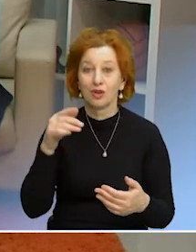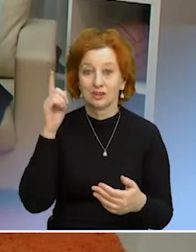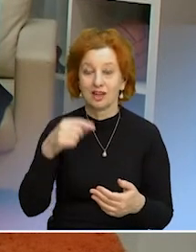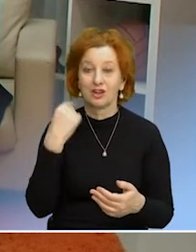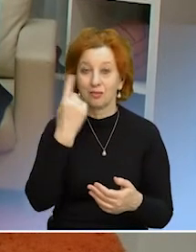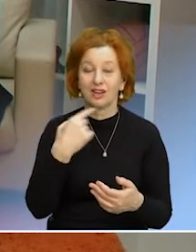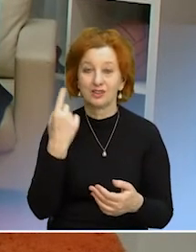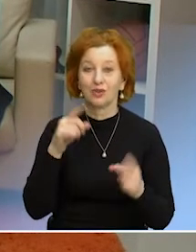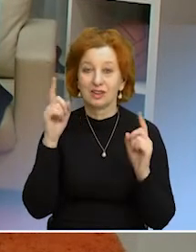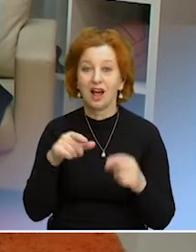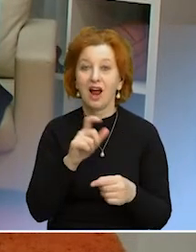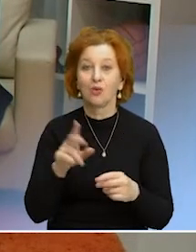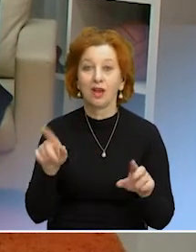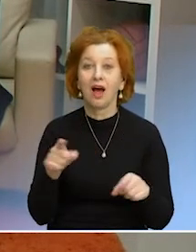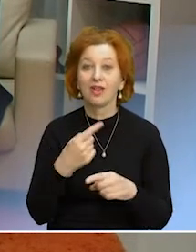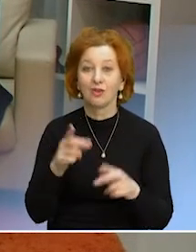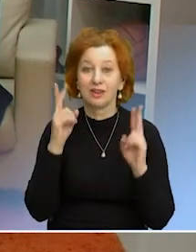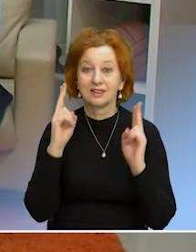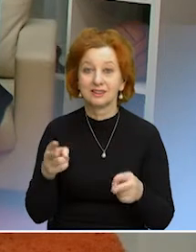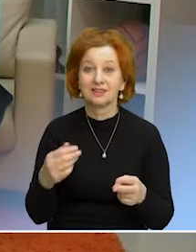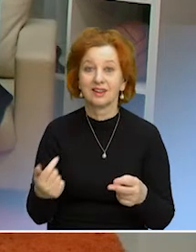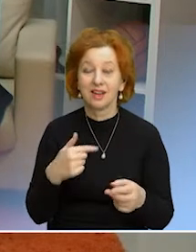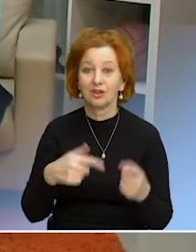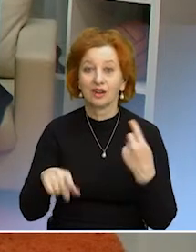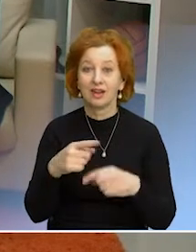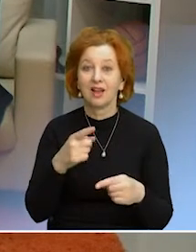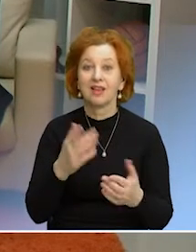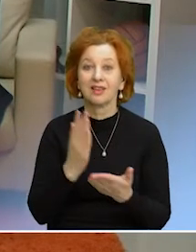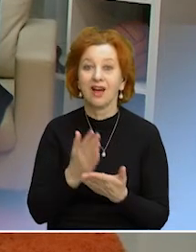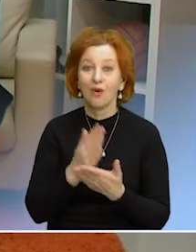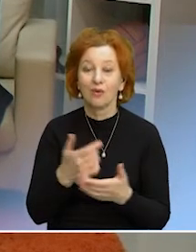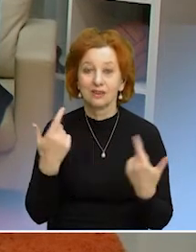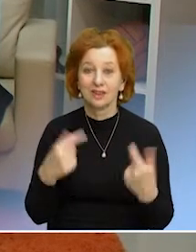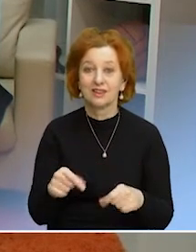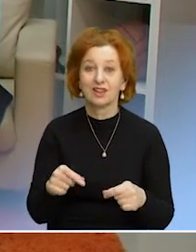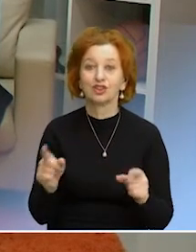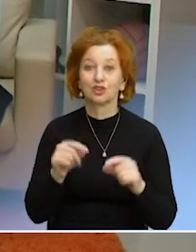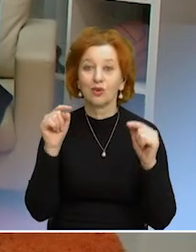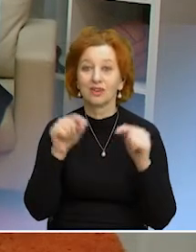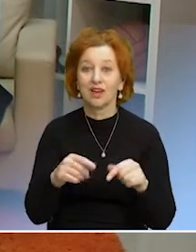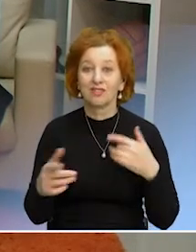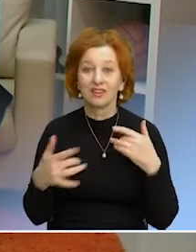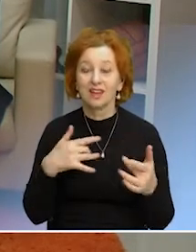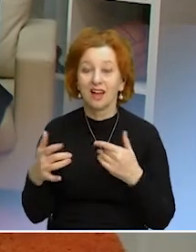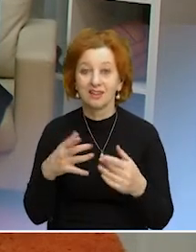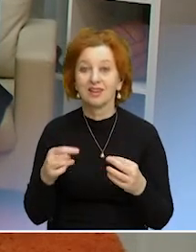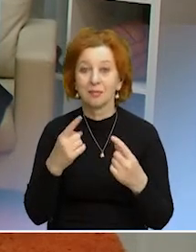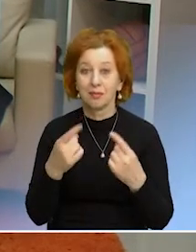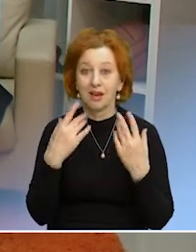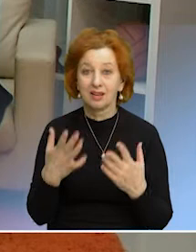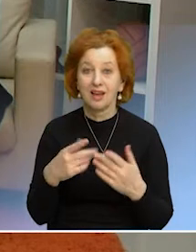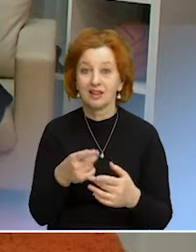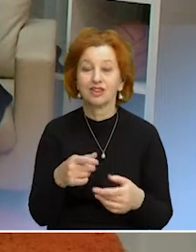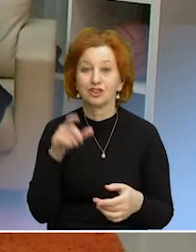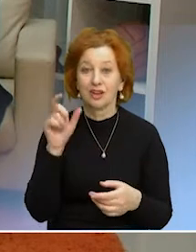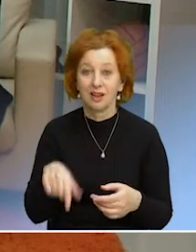многих знаем в лицо даже. А люди, которые не знают элементарно нашей инфраструктуры, где находится там, что в театре, да, mm-hmm. и понятно,